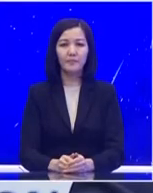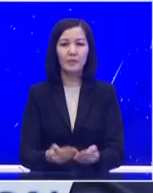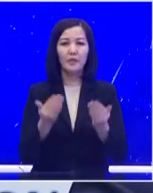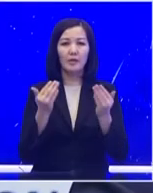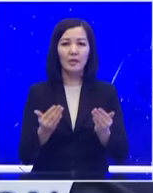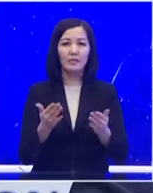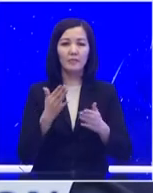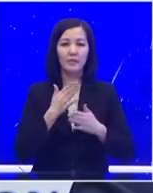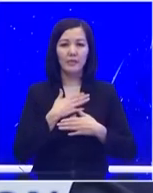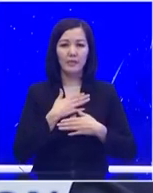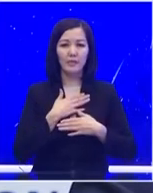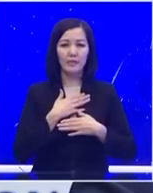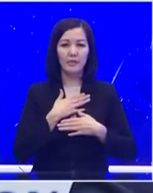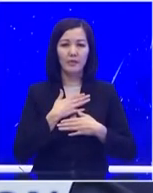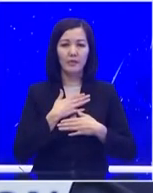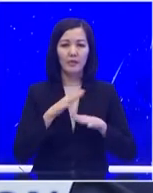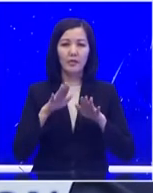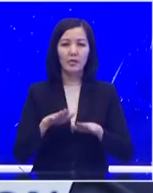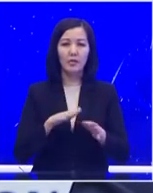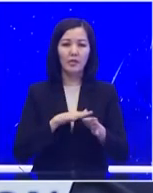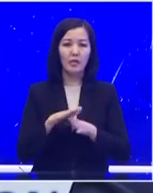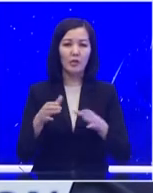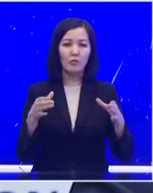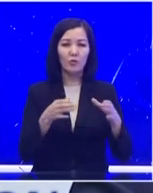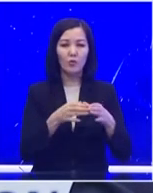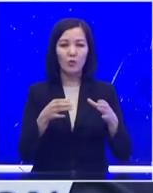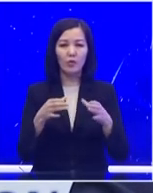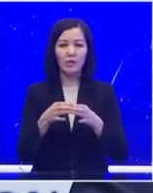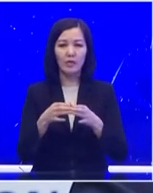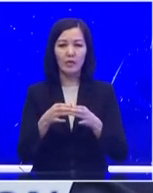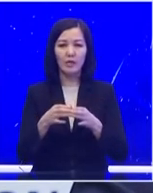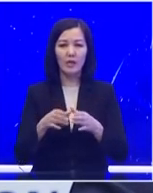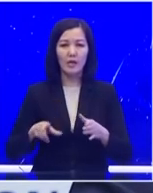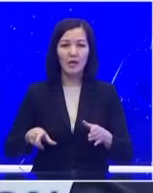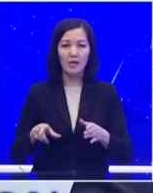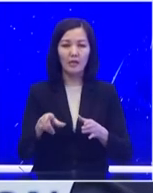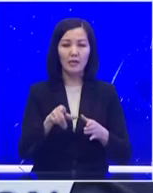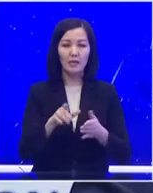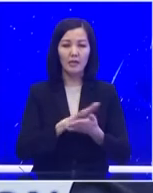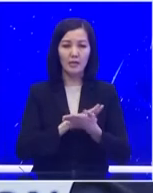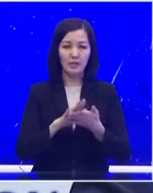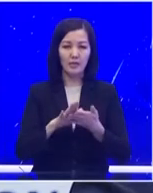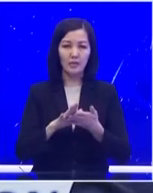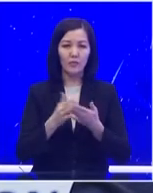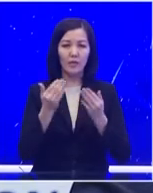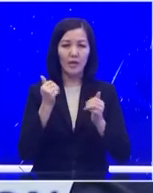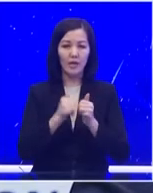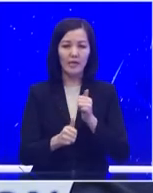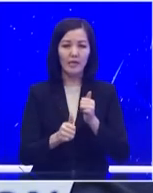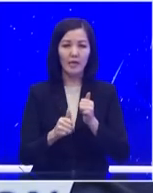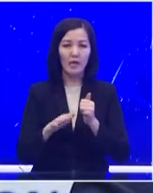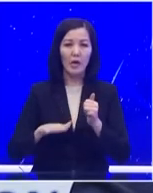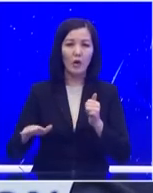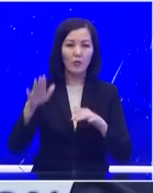Қазір біздің каналдар, жергілікті атқарушы органдар, каналдар мен арықтар тазалануда. Енді әр